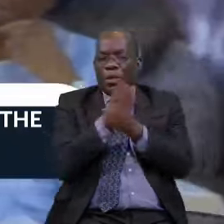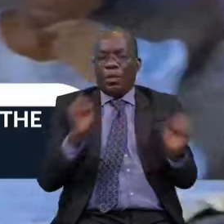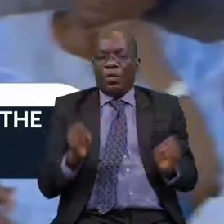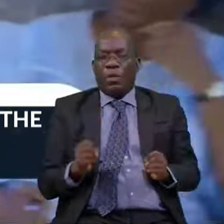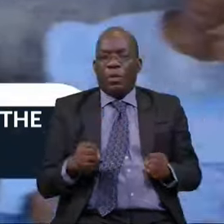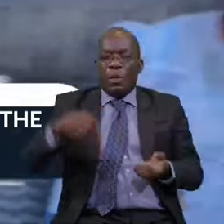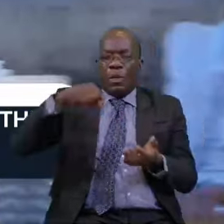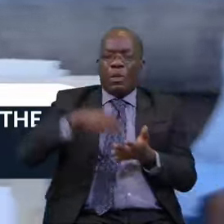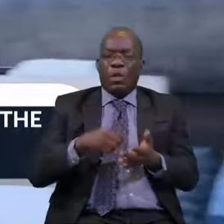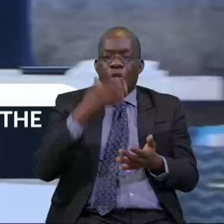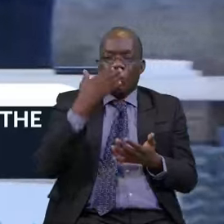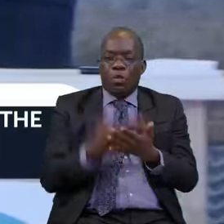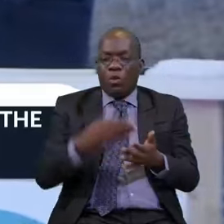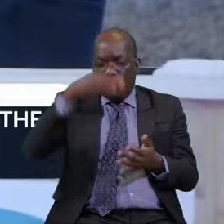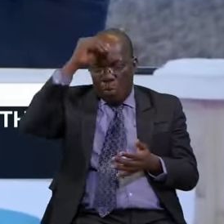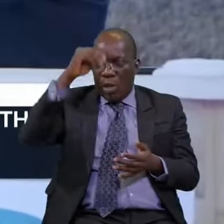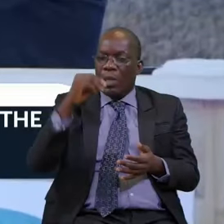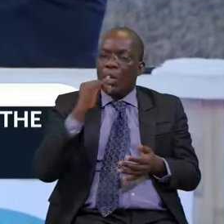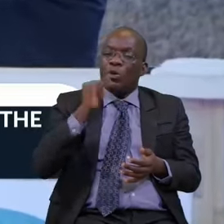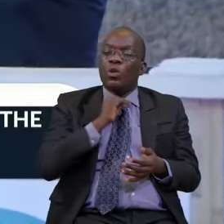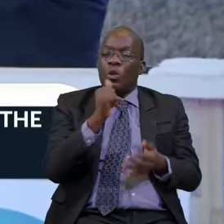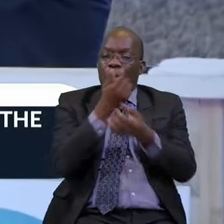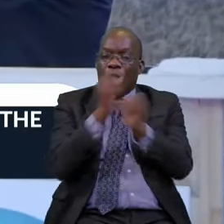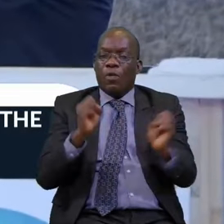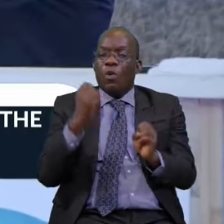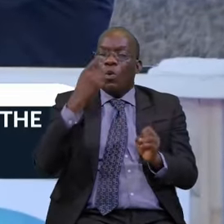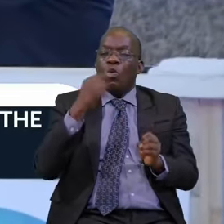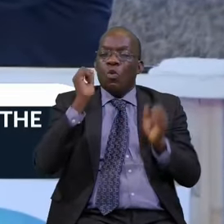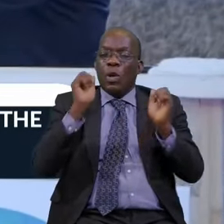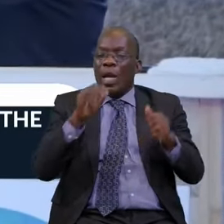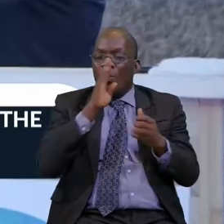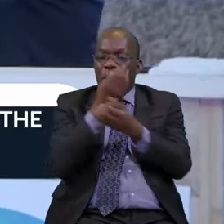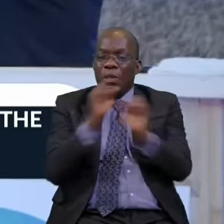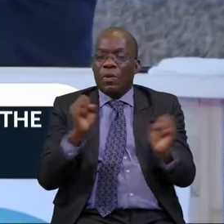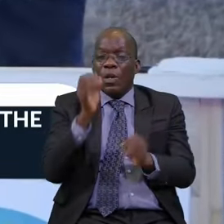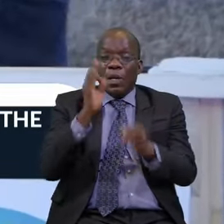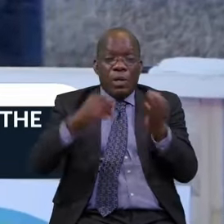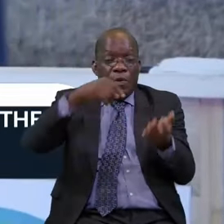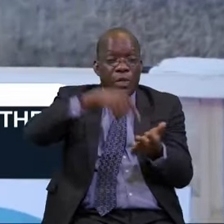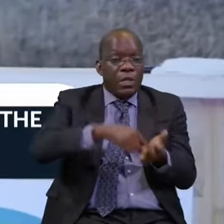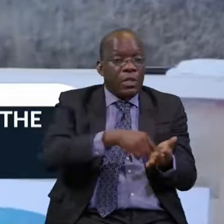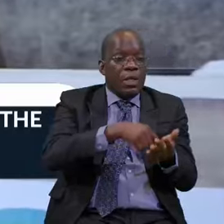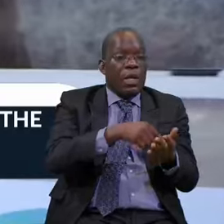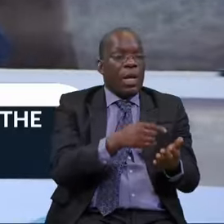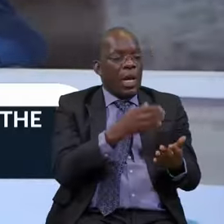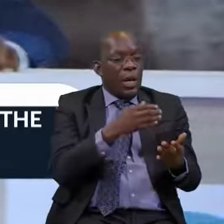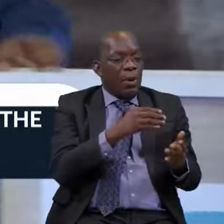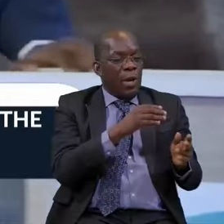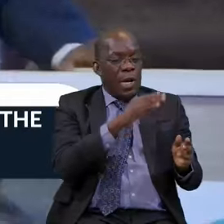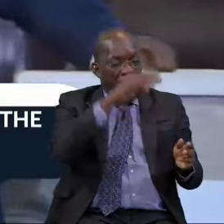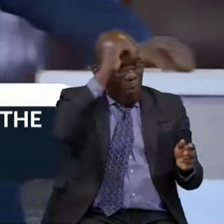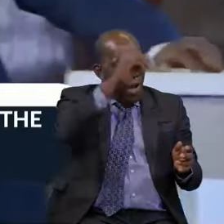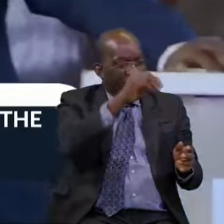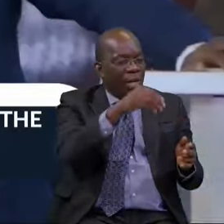Si ce bon homme n'est pas sauvé, puis-je être sauvé? Si cet